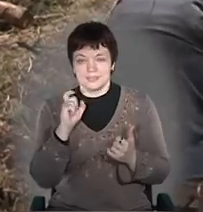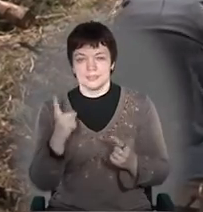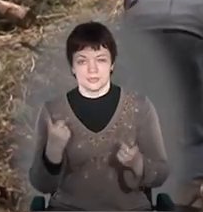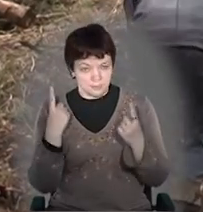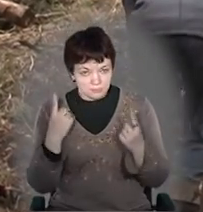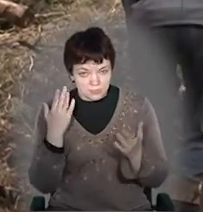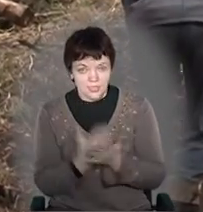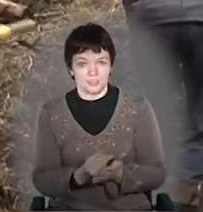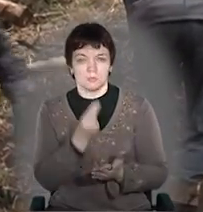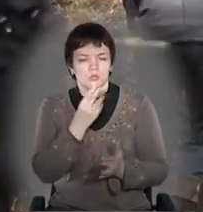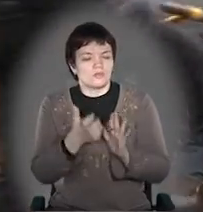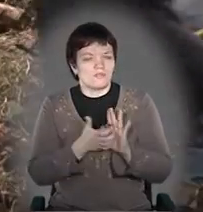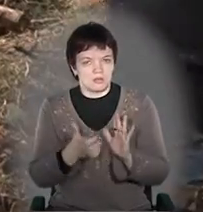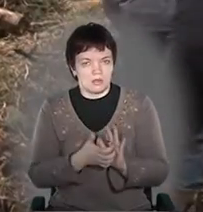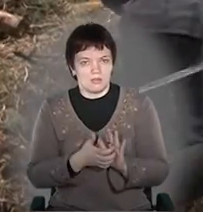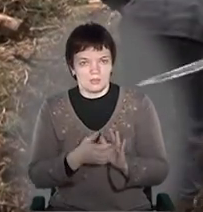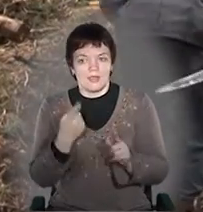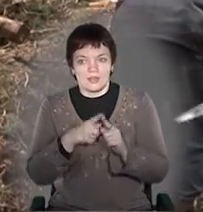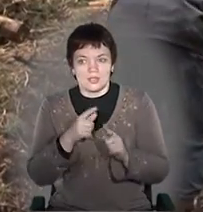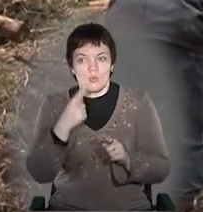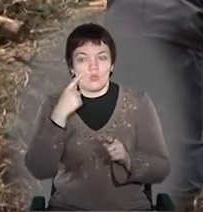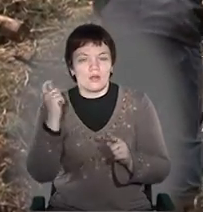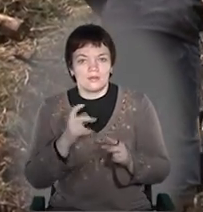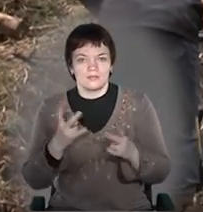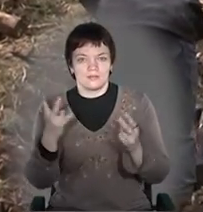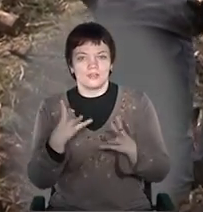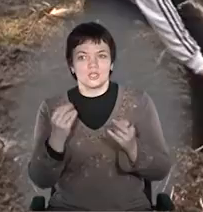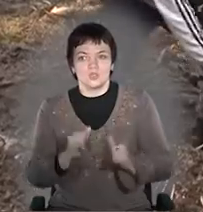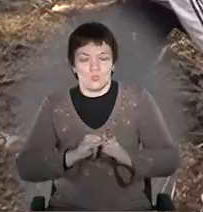скористатися. Це є